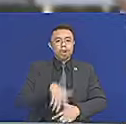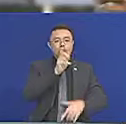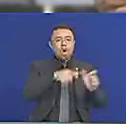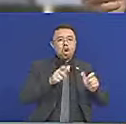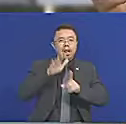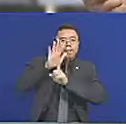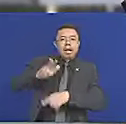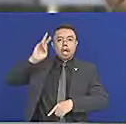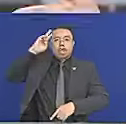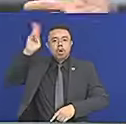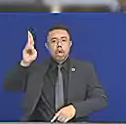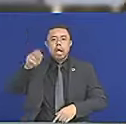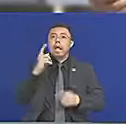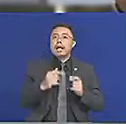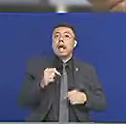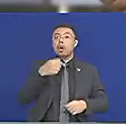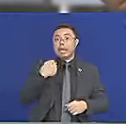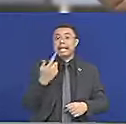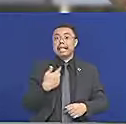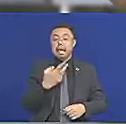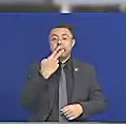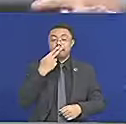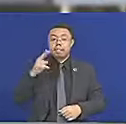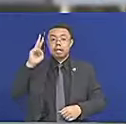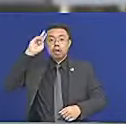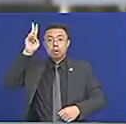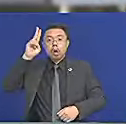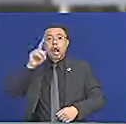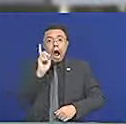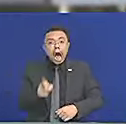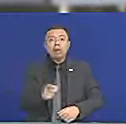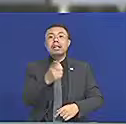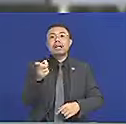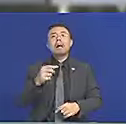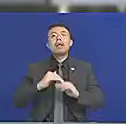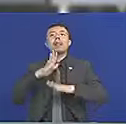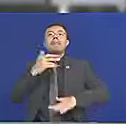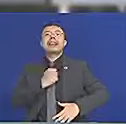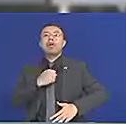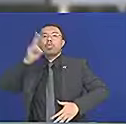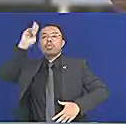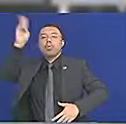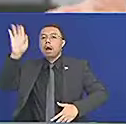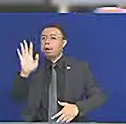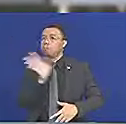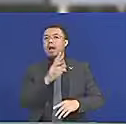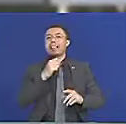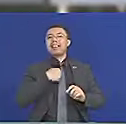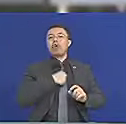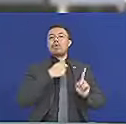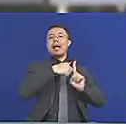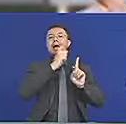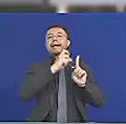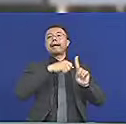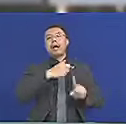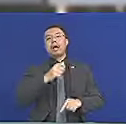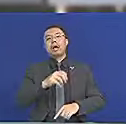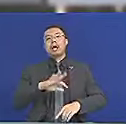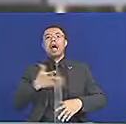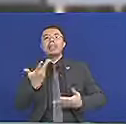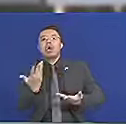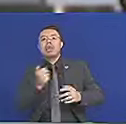Kalau percaya Tuhan, mestinya kamu lebih takut Tuhan. Kok lebih takut KPK, lebih takut